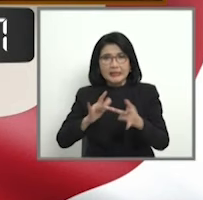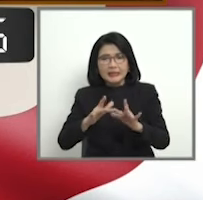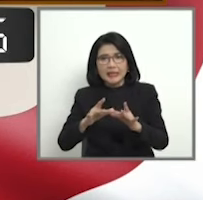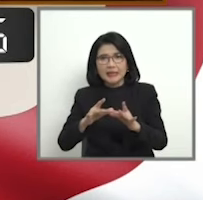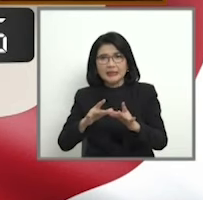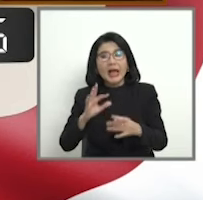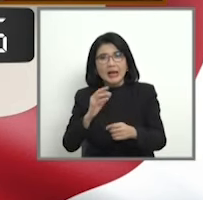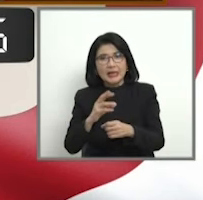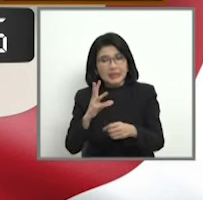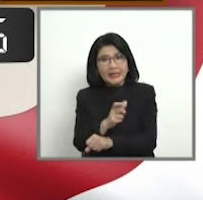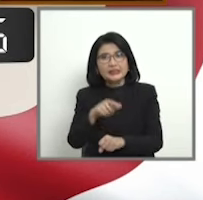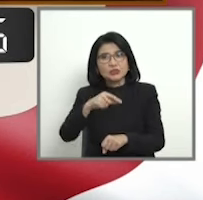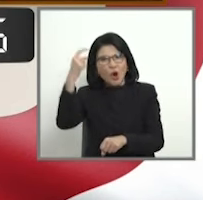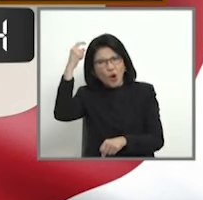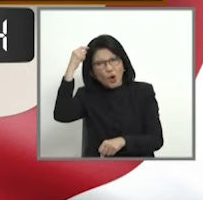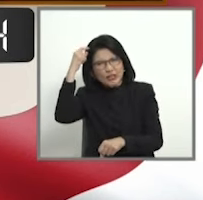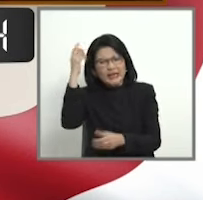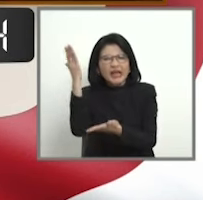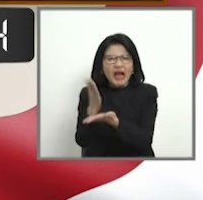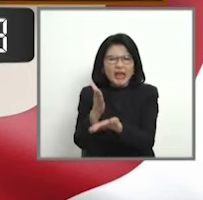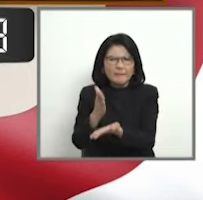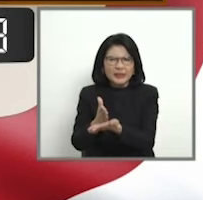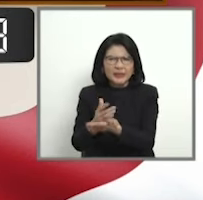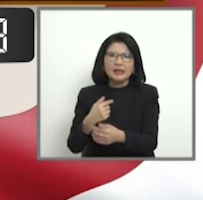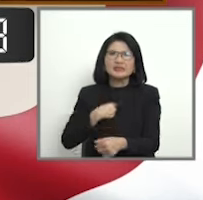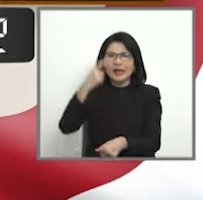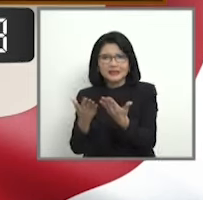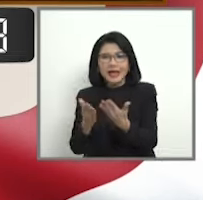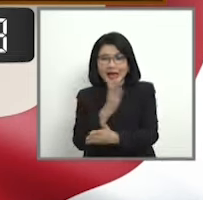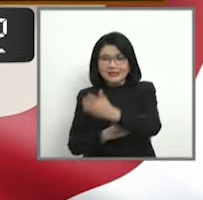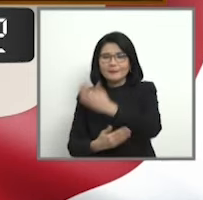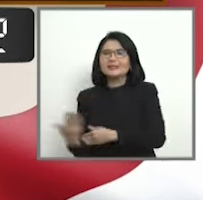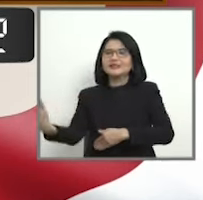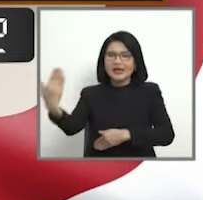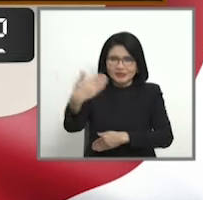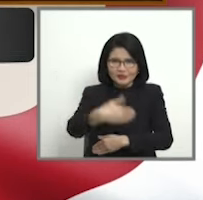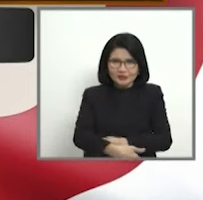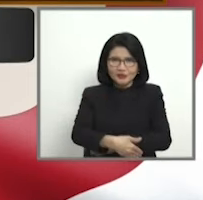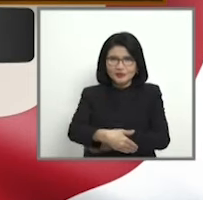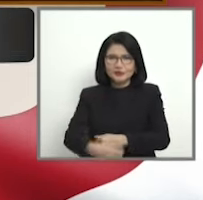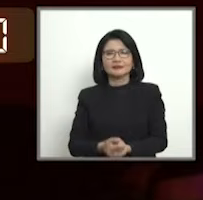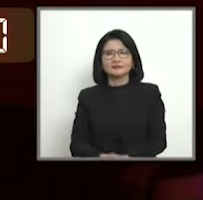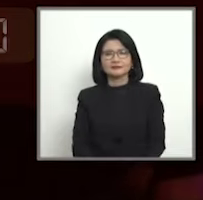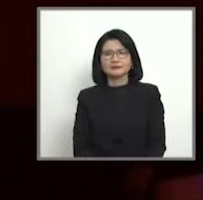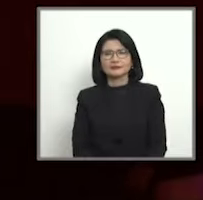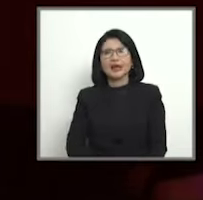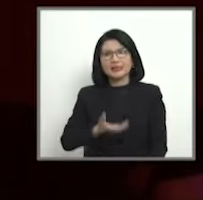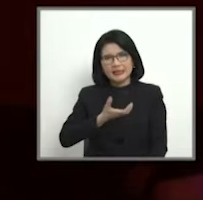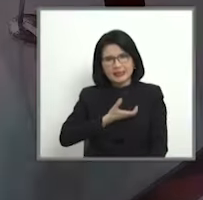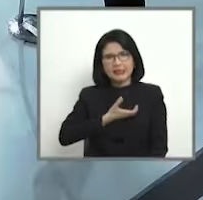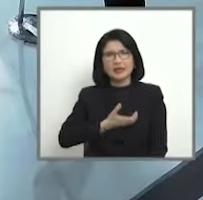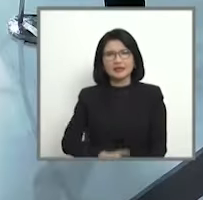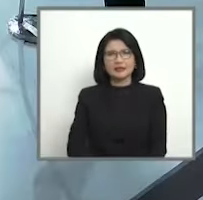otaknya Maa lambat Saya kira statement itu sangat sadispres Ganjar juga menyampaikan perbedaan